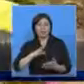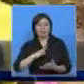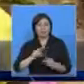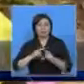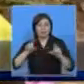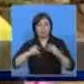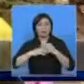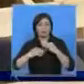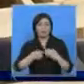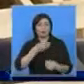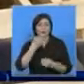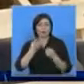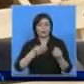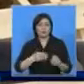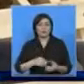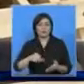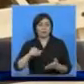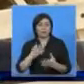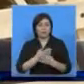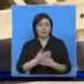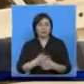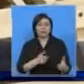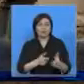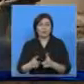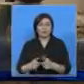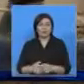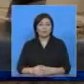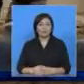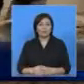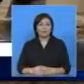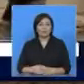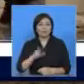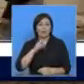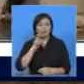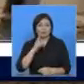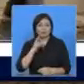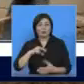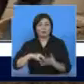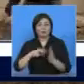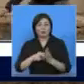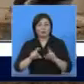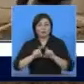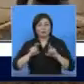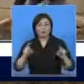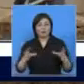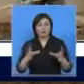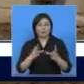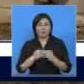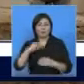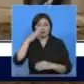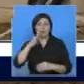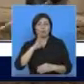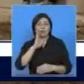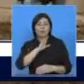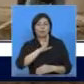ауласын гүлдендіру мақсатында әрдайым көмекке келуге дайынбыз дейді. Абаттандыру мақсатында жалпы мектептің бірге қоса